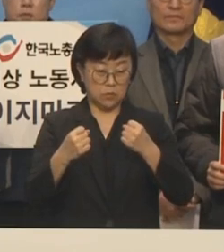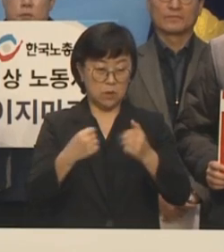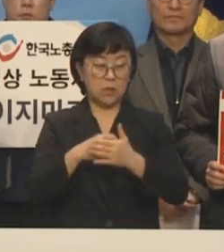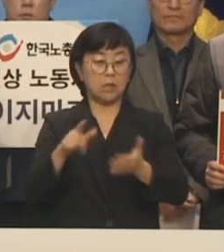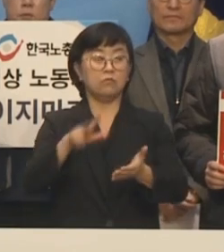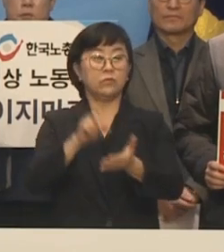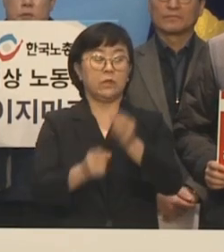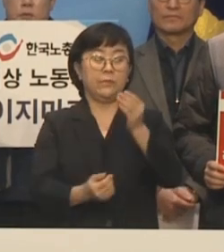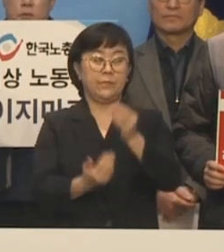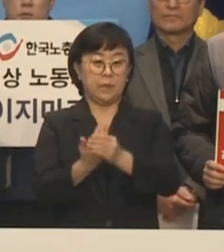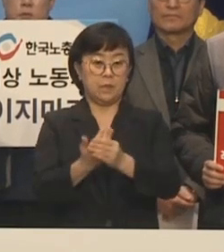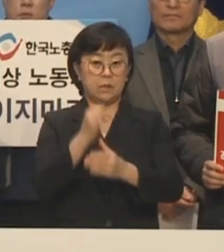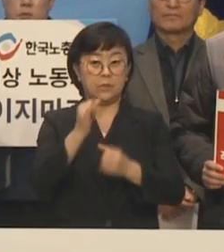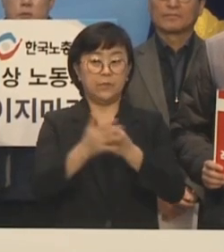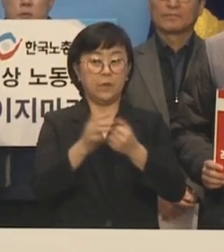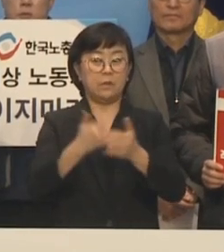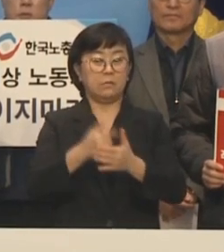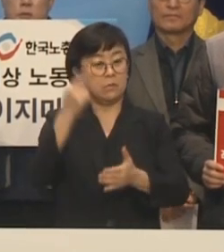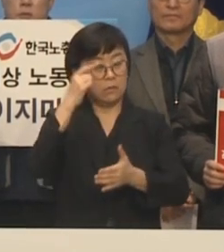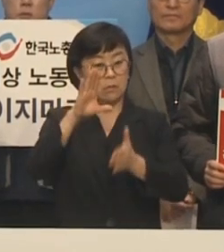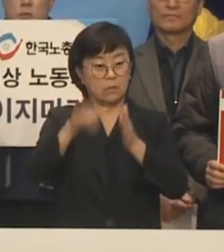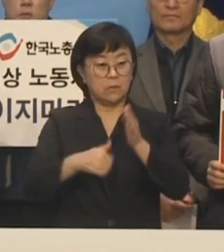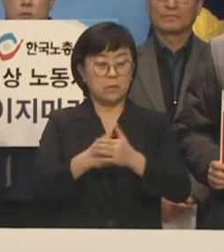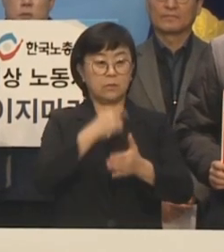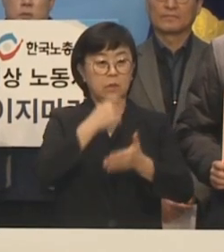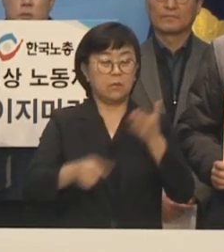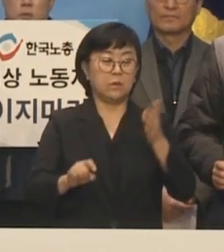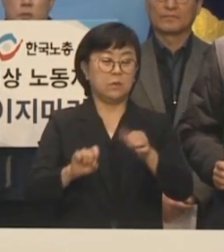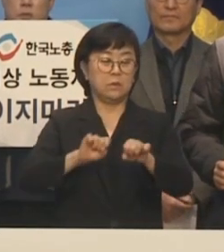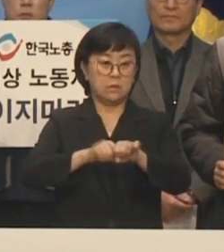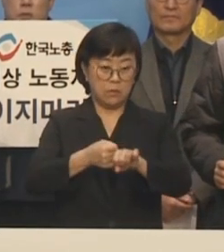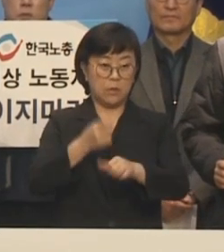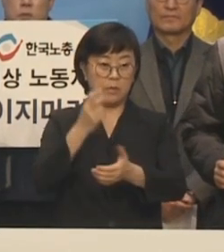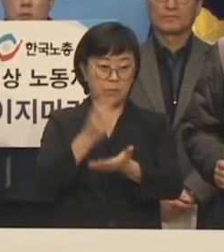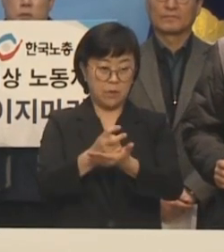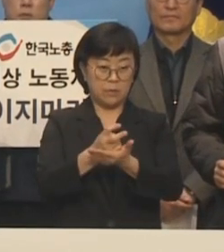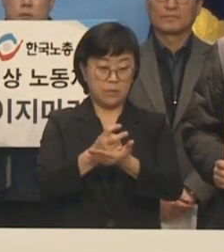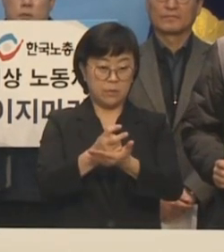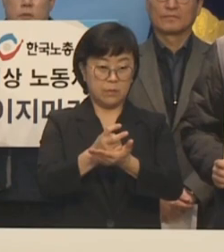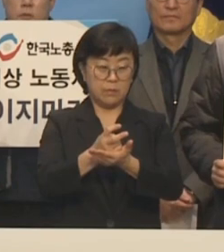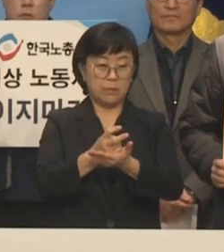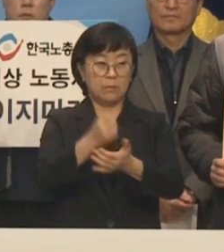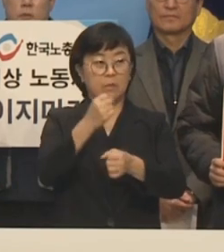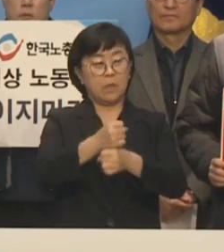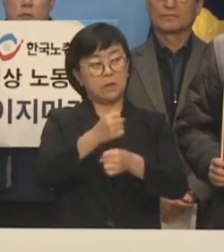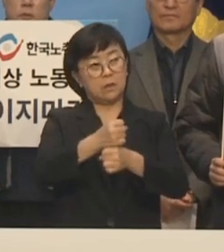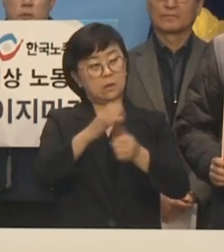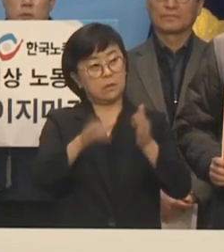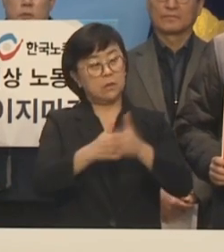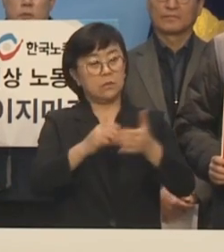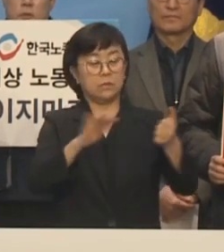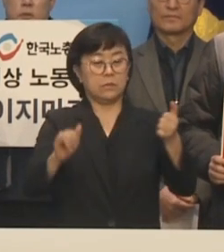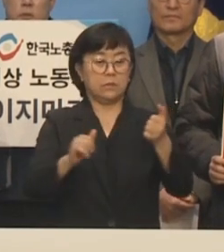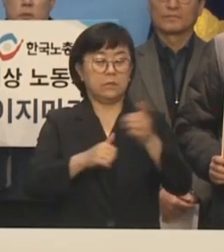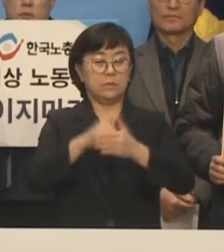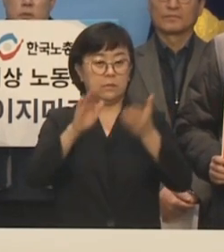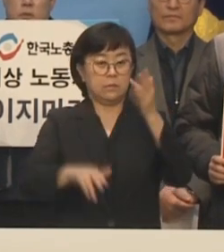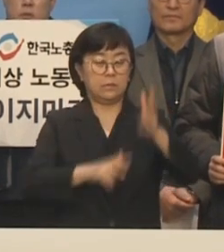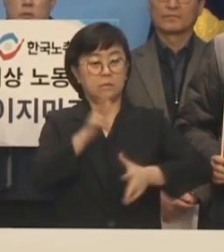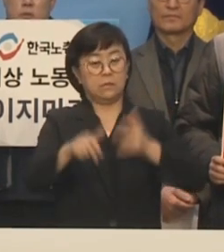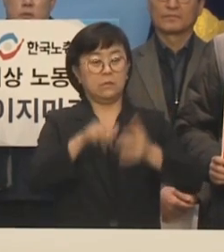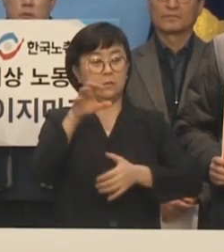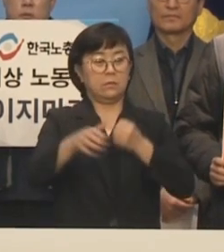사업장입니다. 이런 점을 고려하여 중대재해처벌법이 제정 당시 50인 미만 사업장도